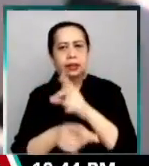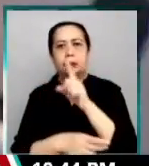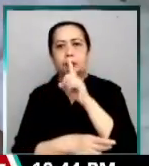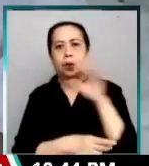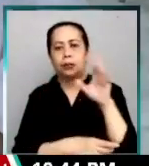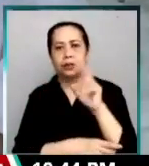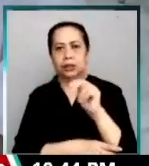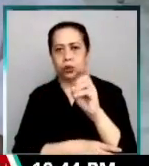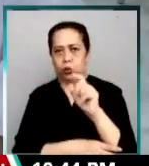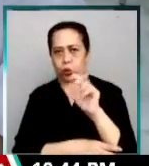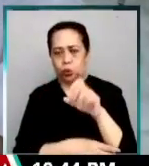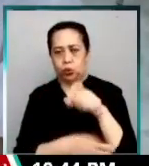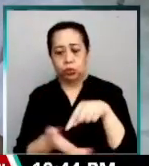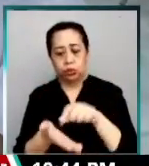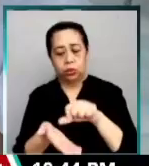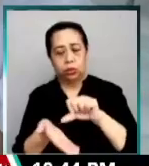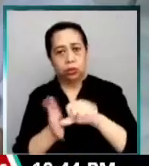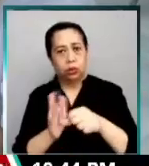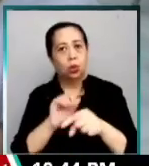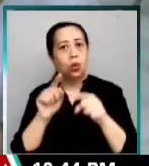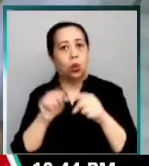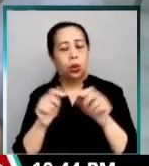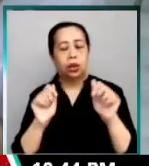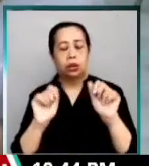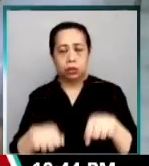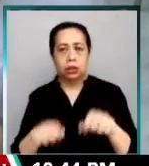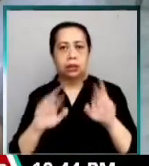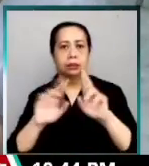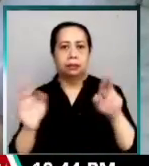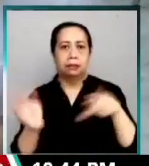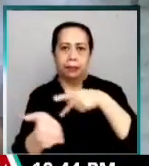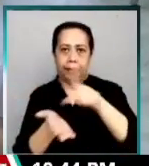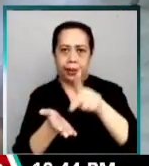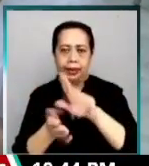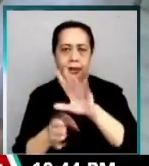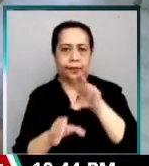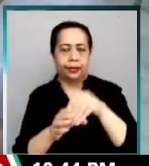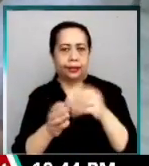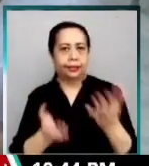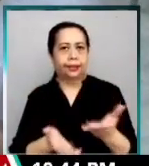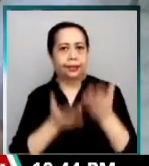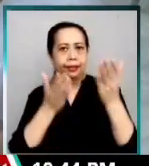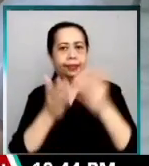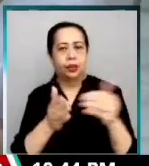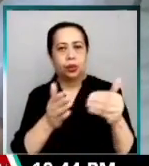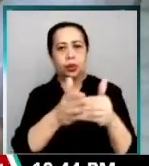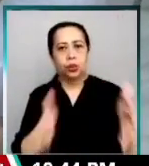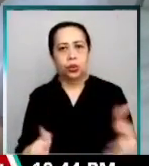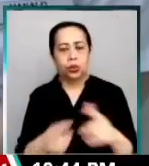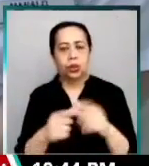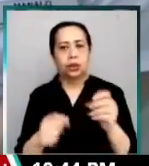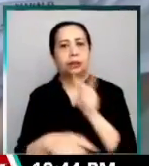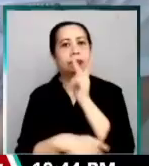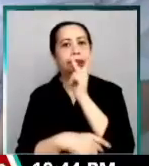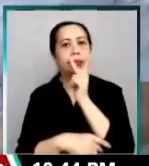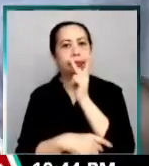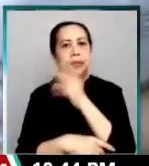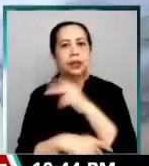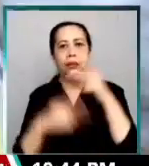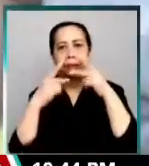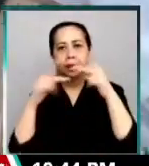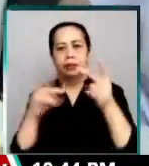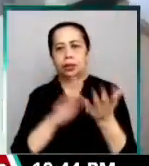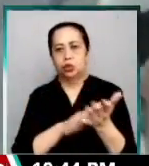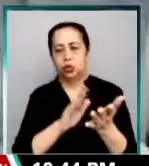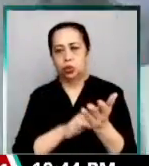kung saan nakasaad kung kailan sila magbabayad. Sakop ng panukala ang mga estudyante sa mga pribado at pampublikong